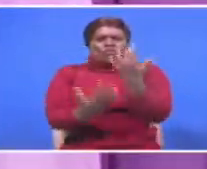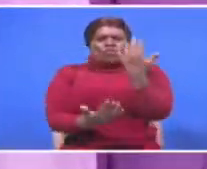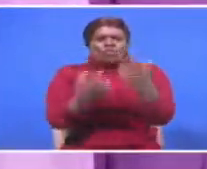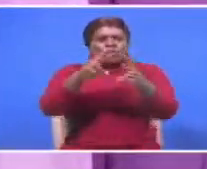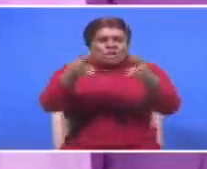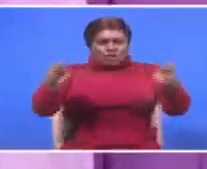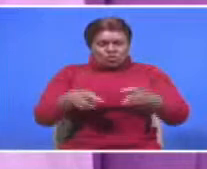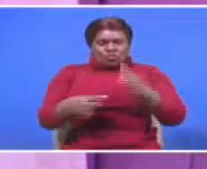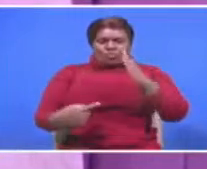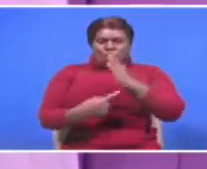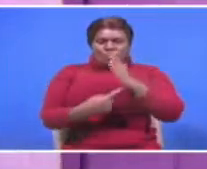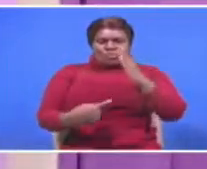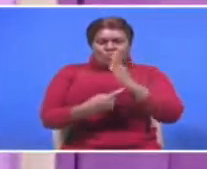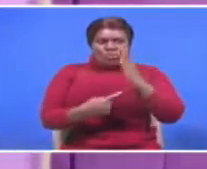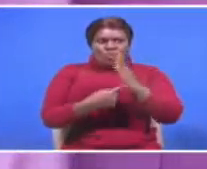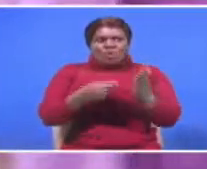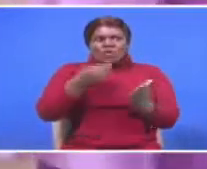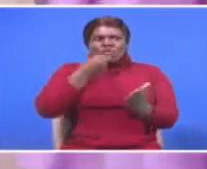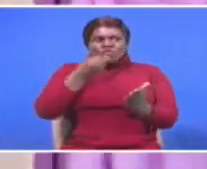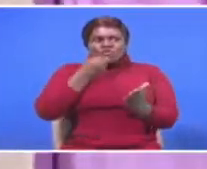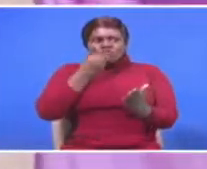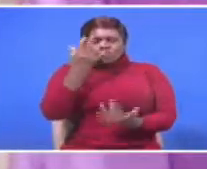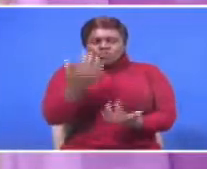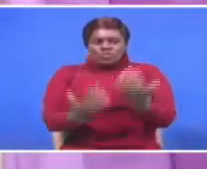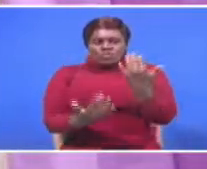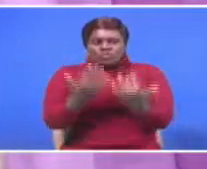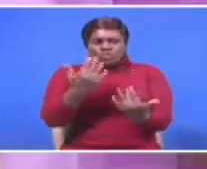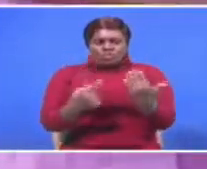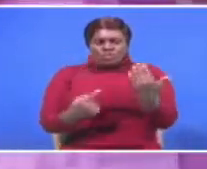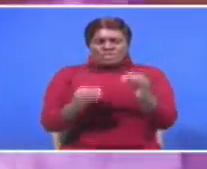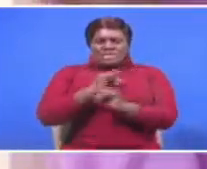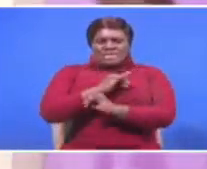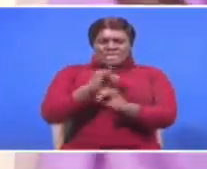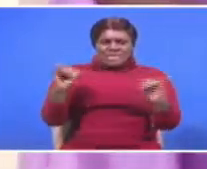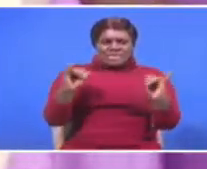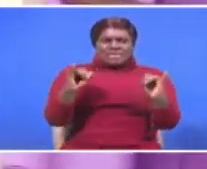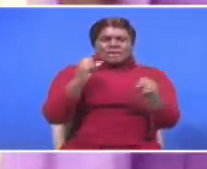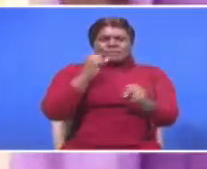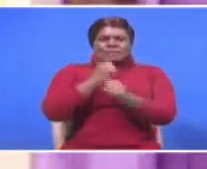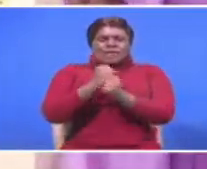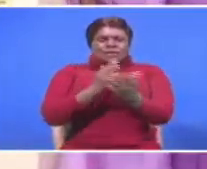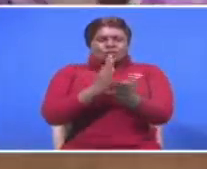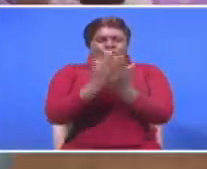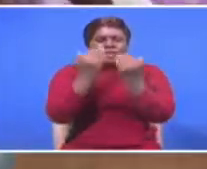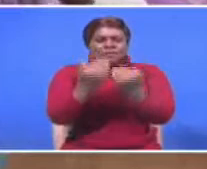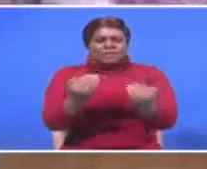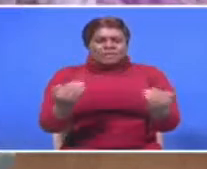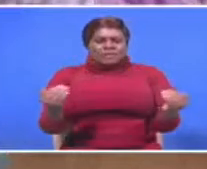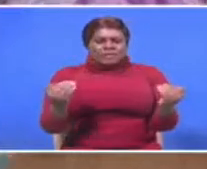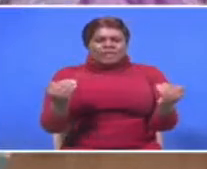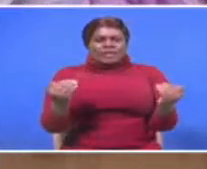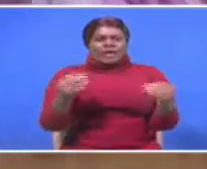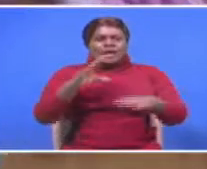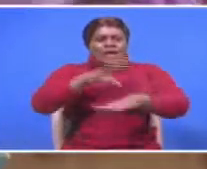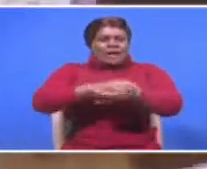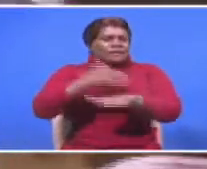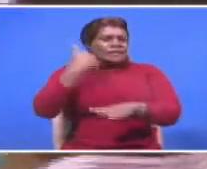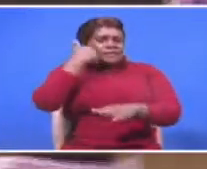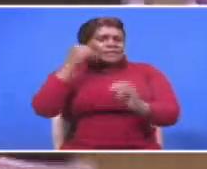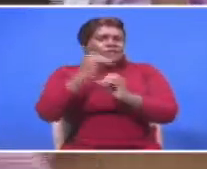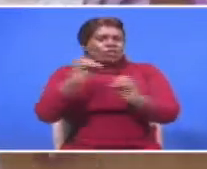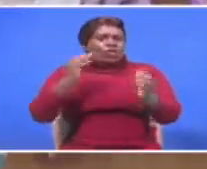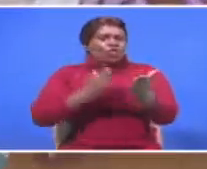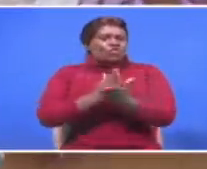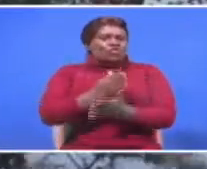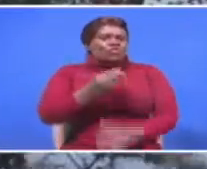ya kisasa ambapo chakula kinachoandaliwa ni kisafi na kuepusha wanafunzi kutokana na maradhi yanayotokana na chakula